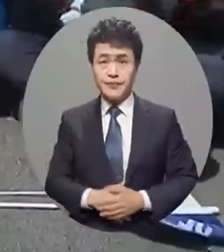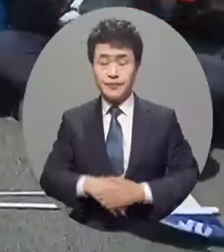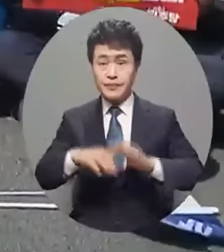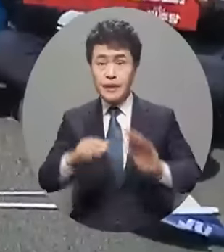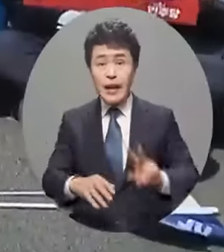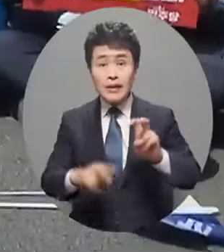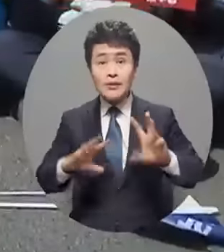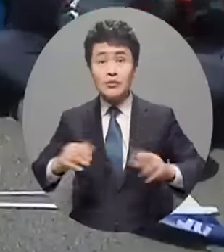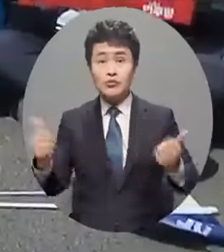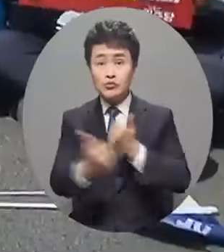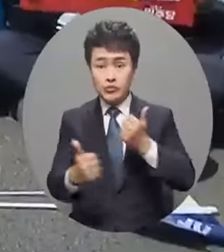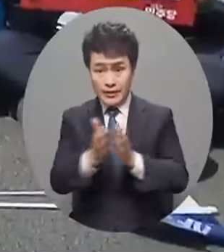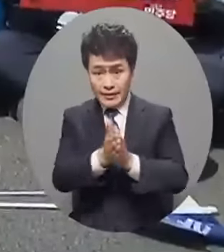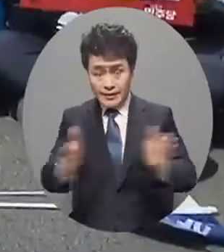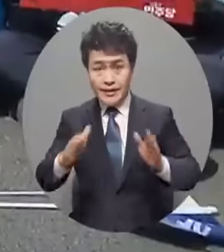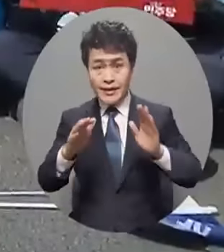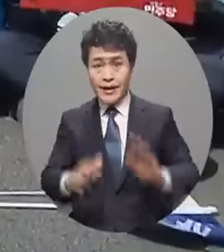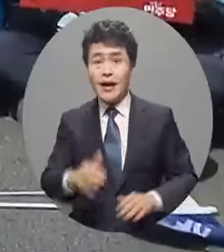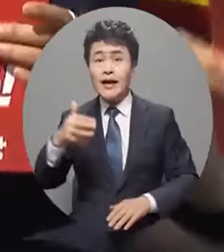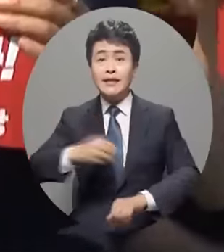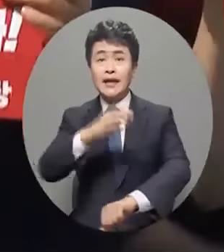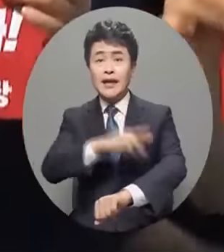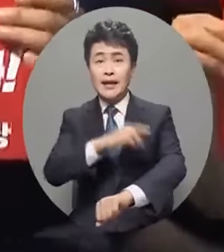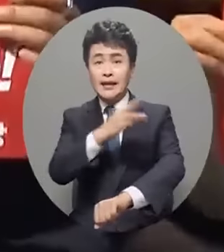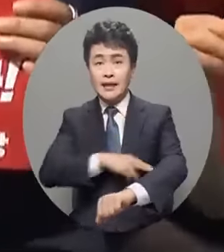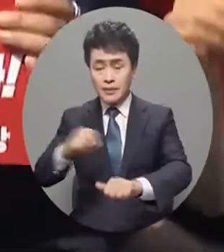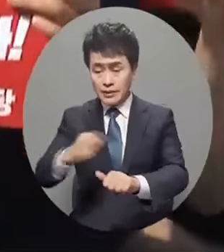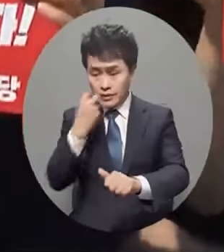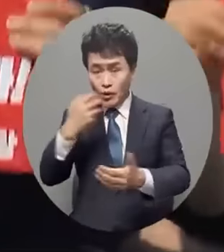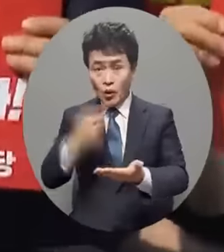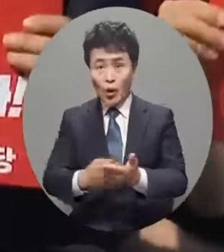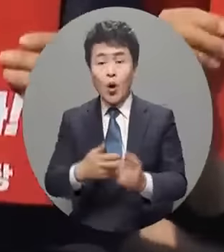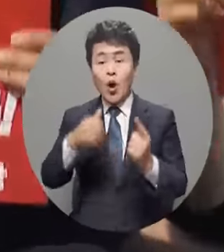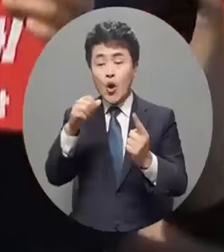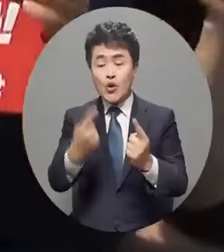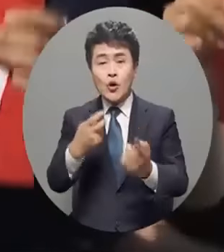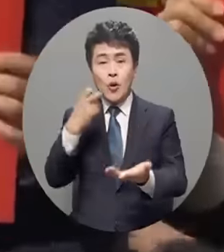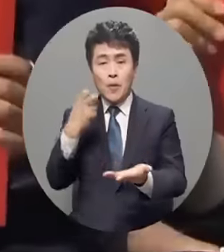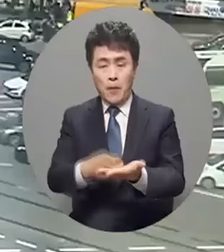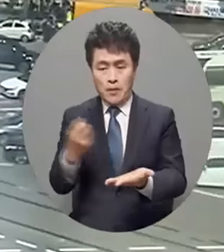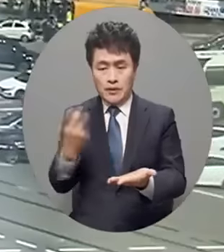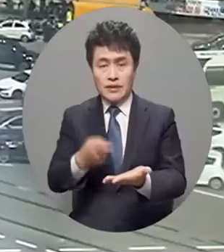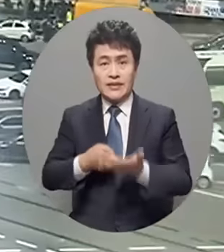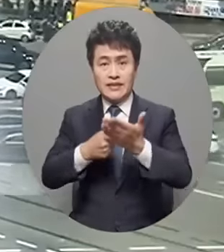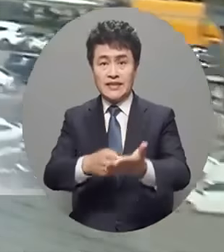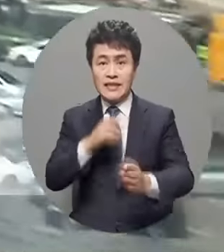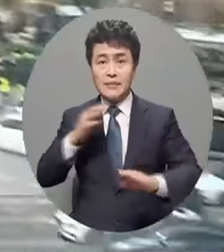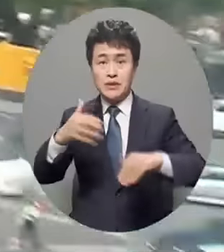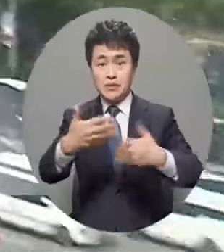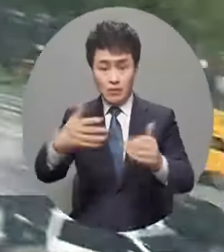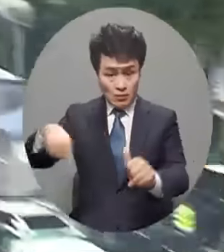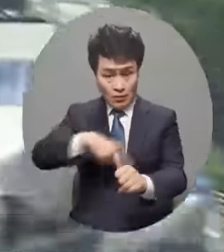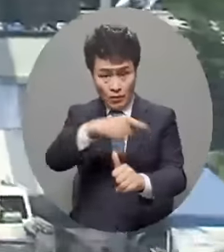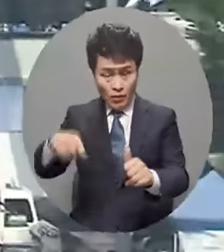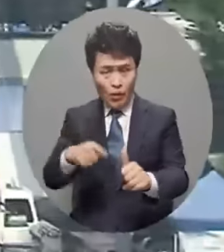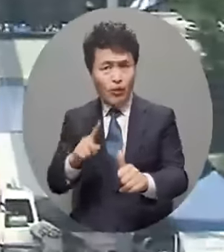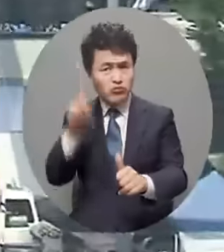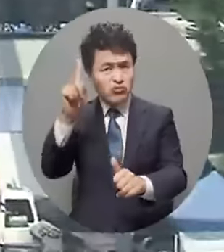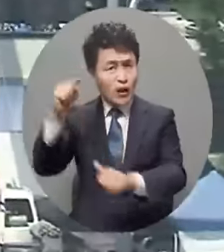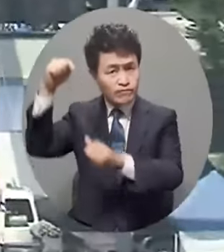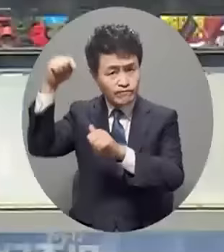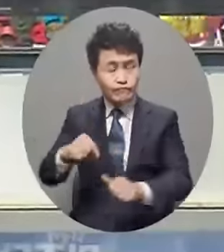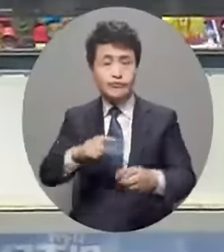22대 국회 시작과 함께 최상병 특검법을 1호 법안으로 다시 제출한 민주당은 모든 정황이 수사 외압의